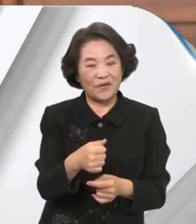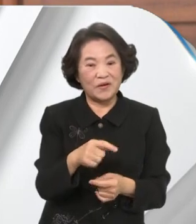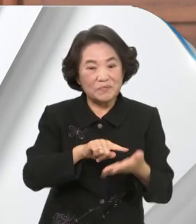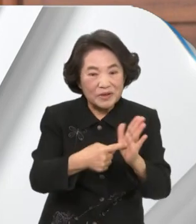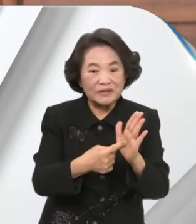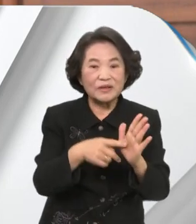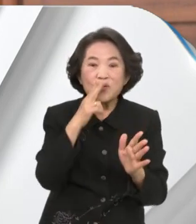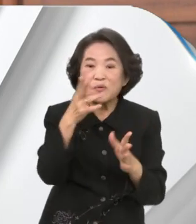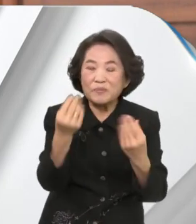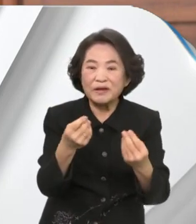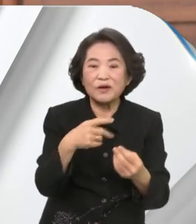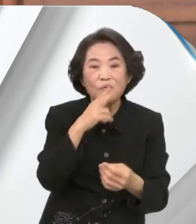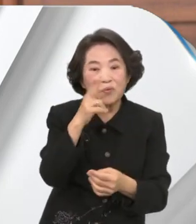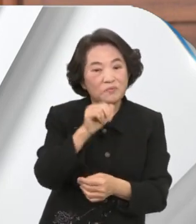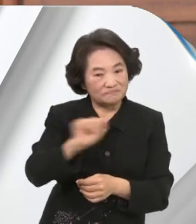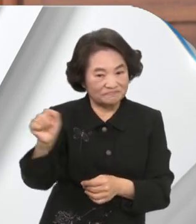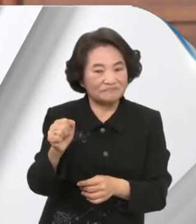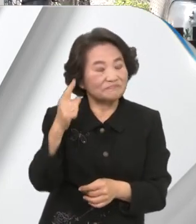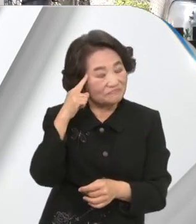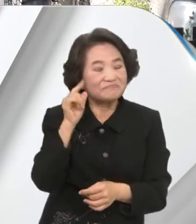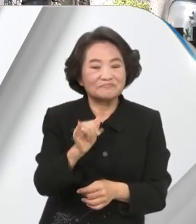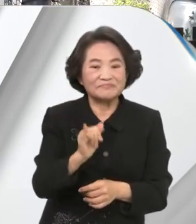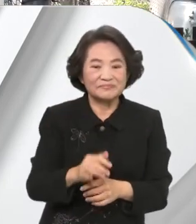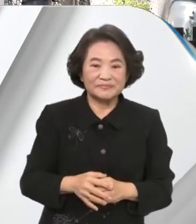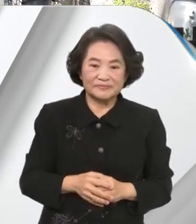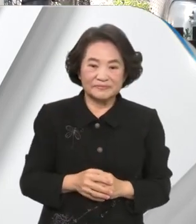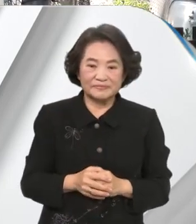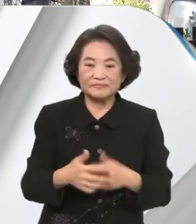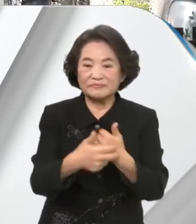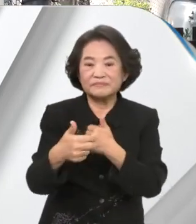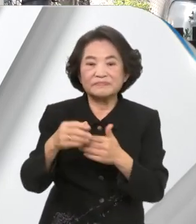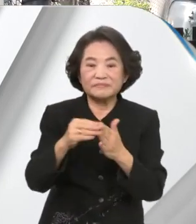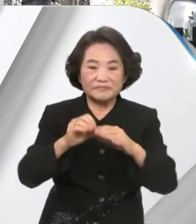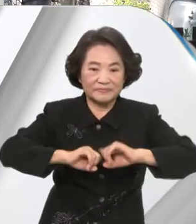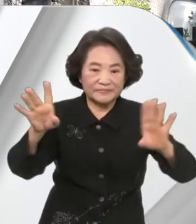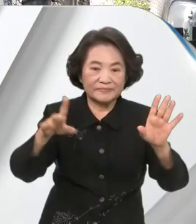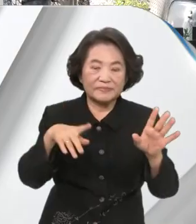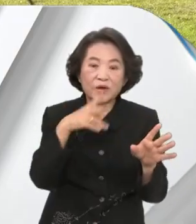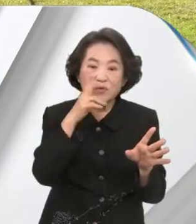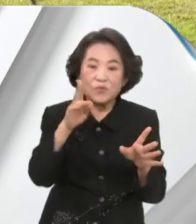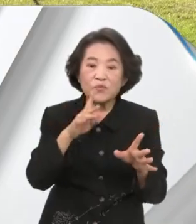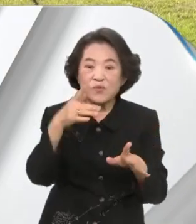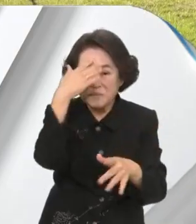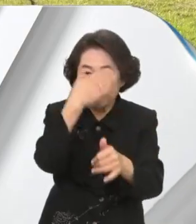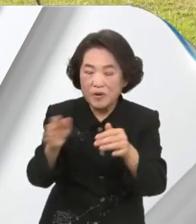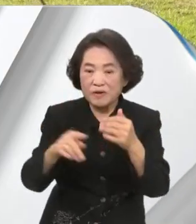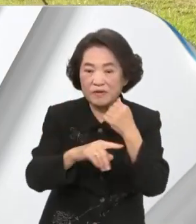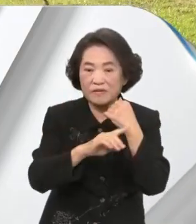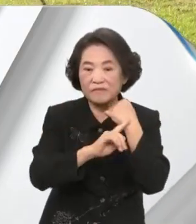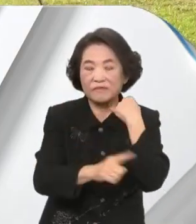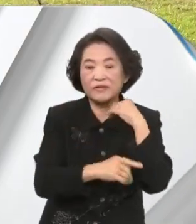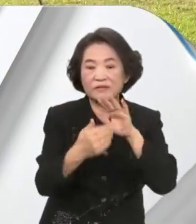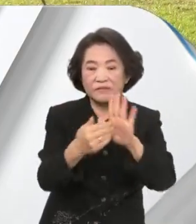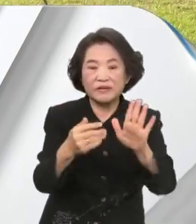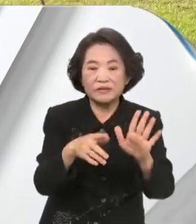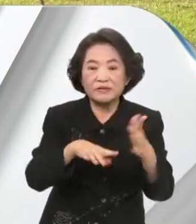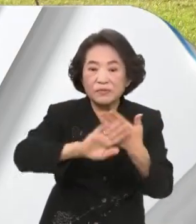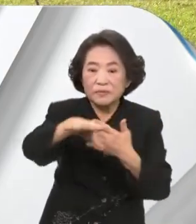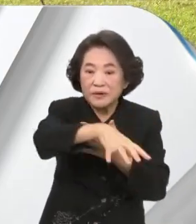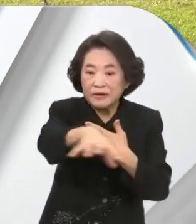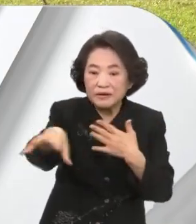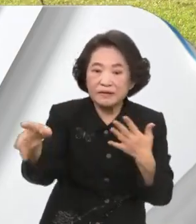没有人抽烟，不错。 同烟卫生局强调，烟土照烟害防治法公告的户外专门吸烟的环